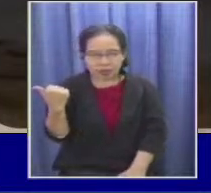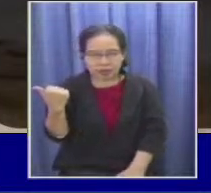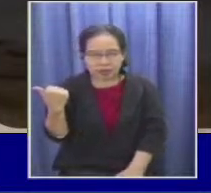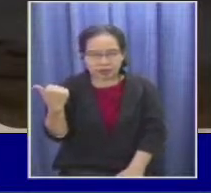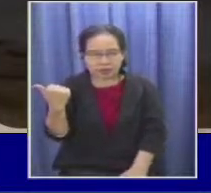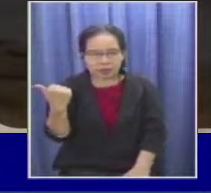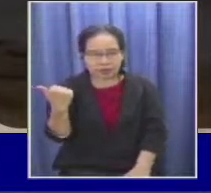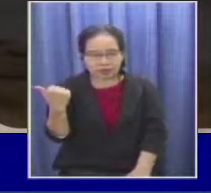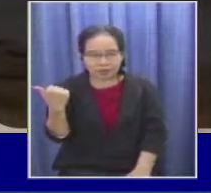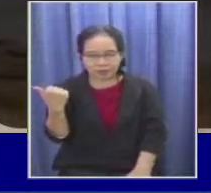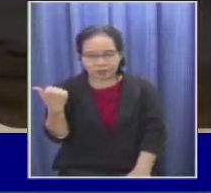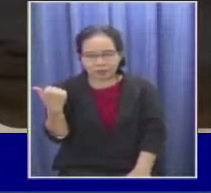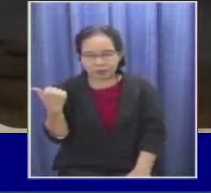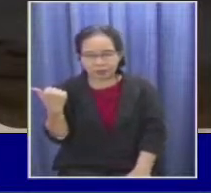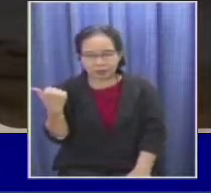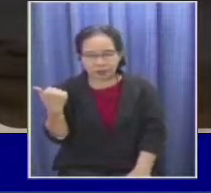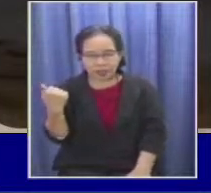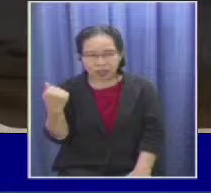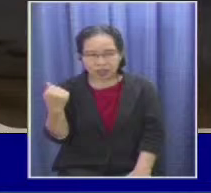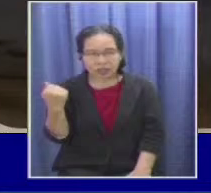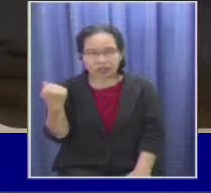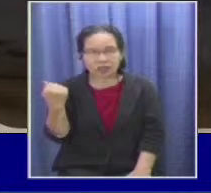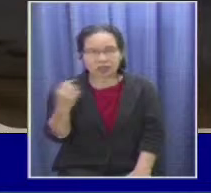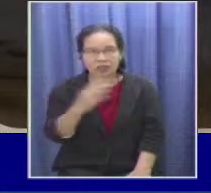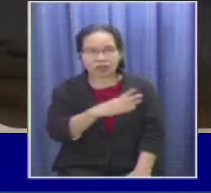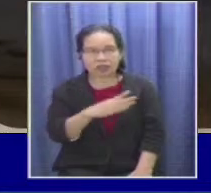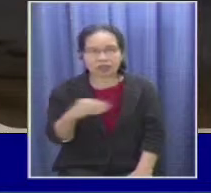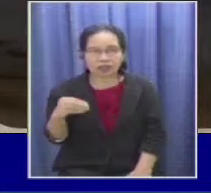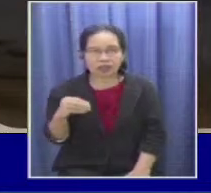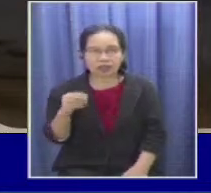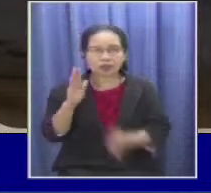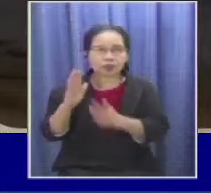enti munyi atoro ye atoro no twene